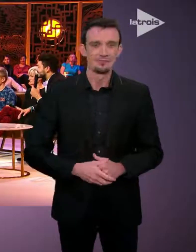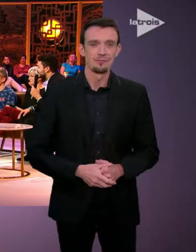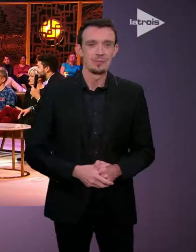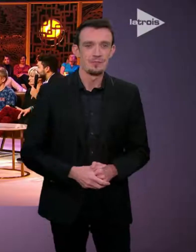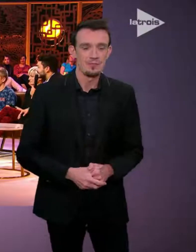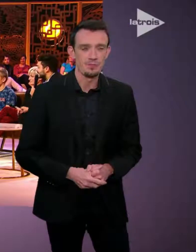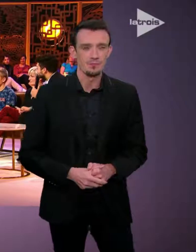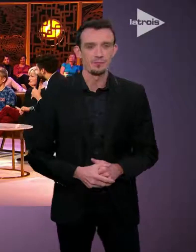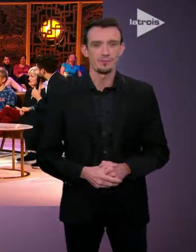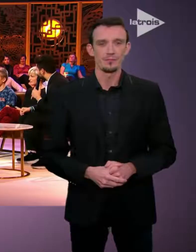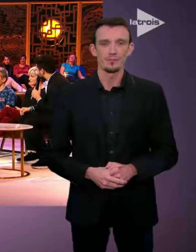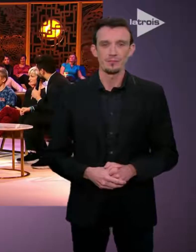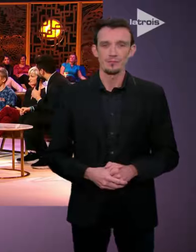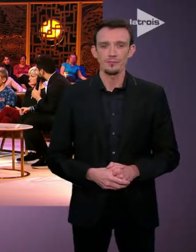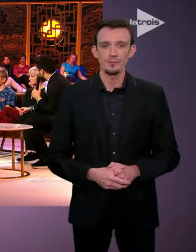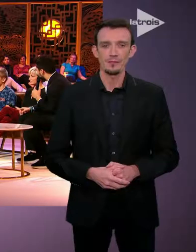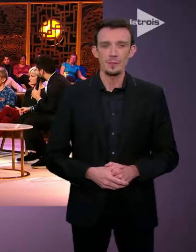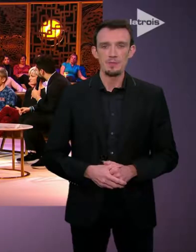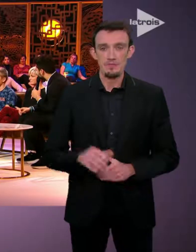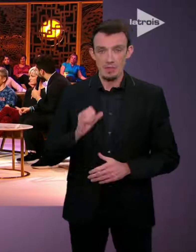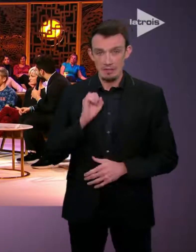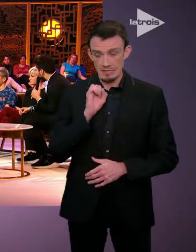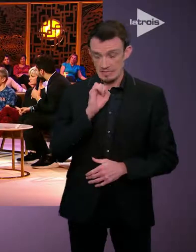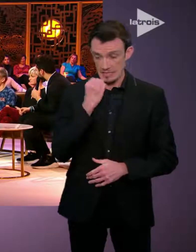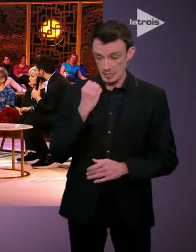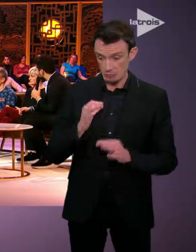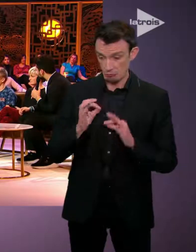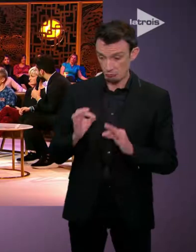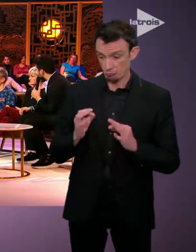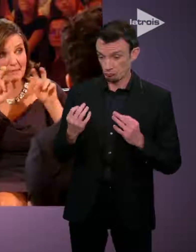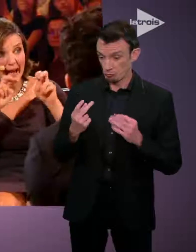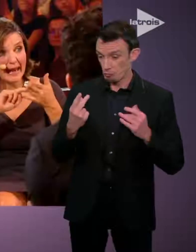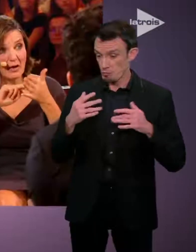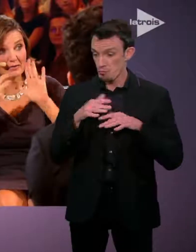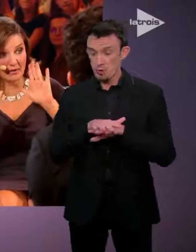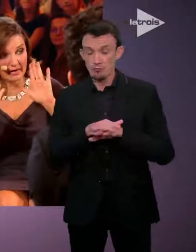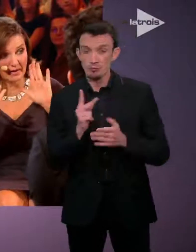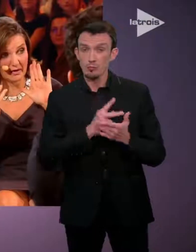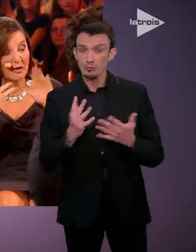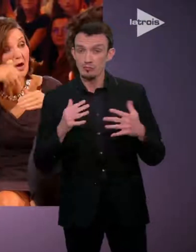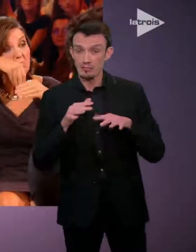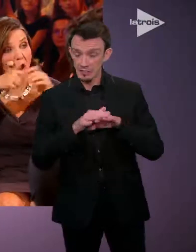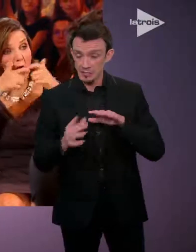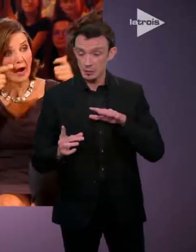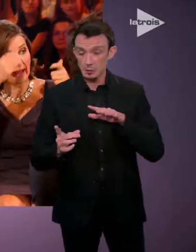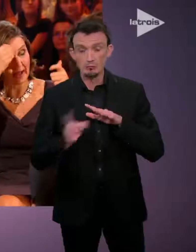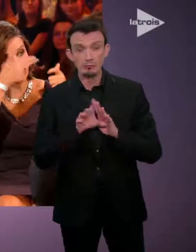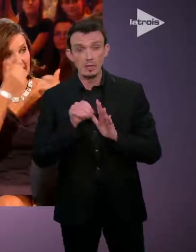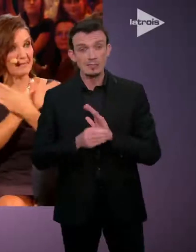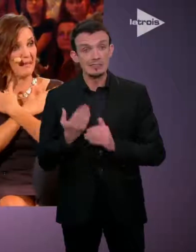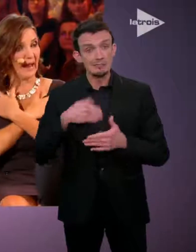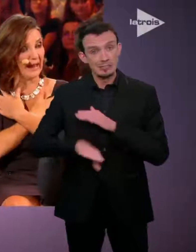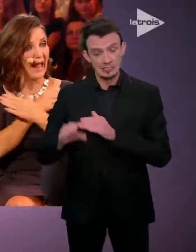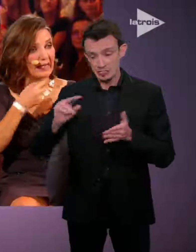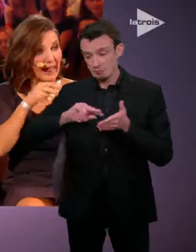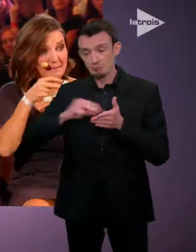il participe en fait à un projet d'intégration qui s'appelle École et Surdité au sein de l'Institut Sainte-Marie de Namur.